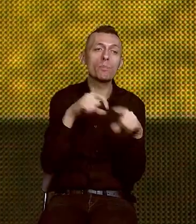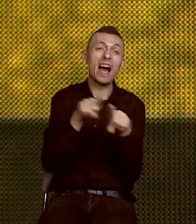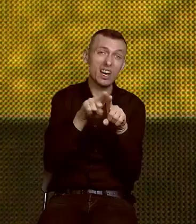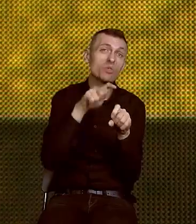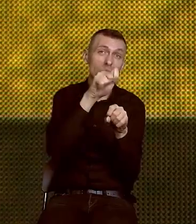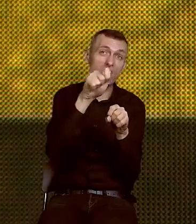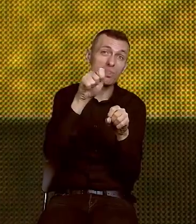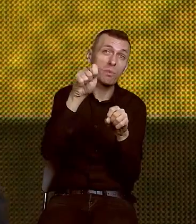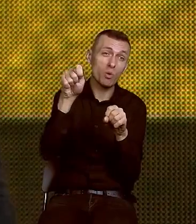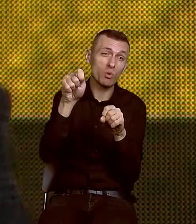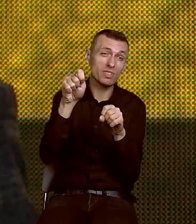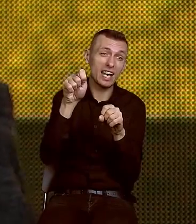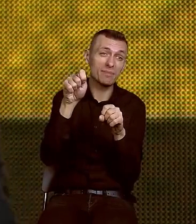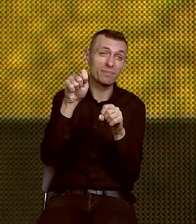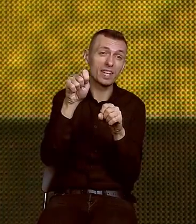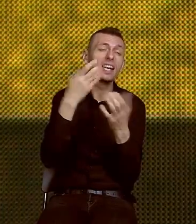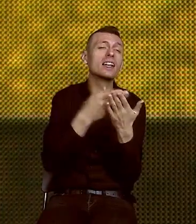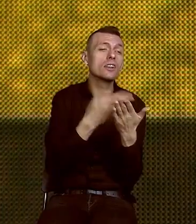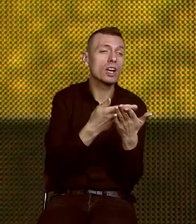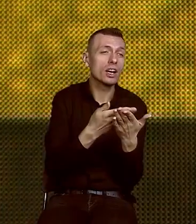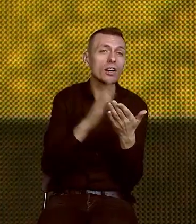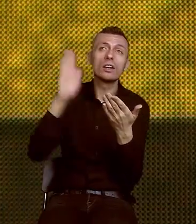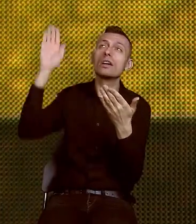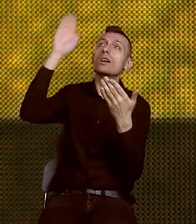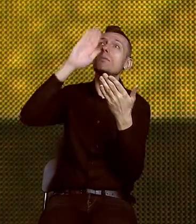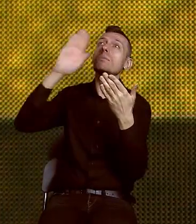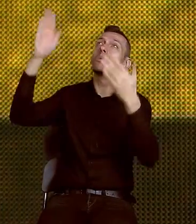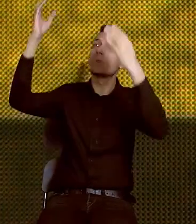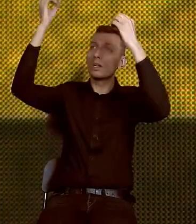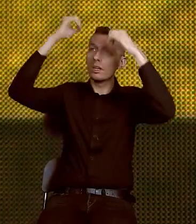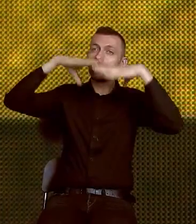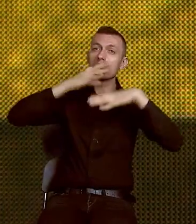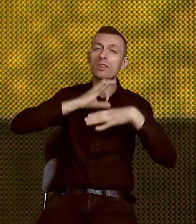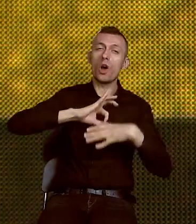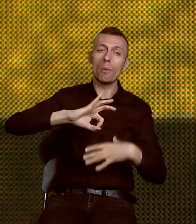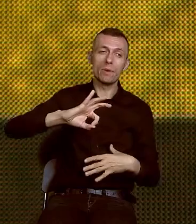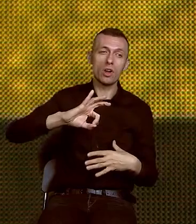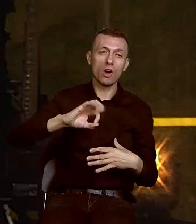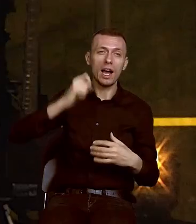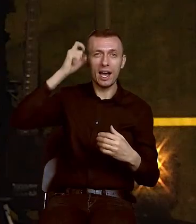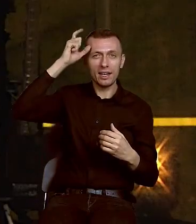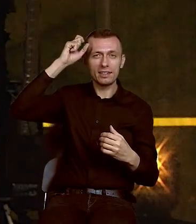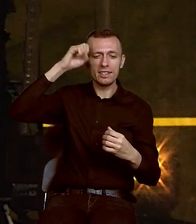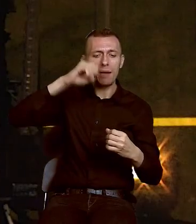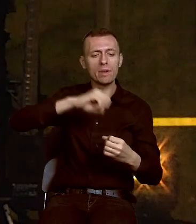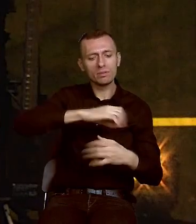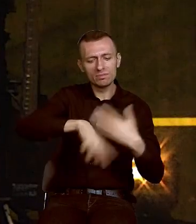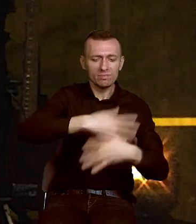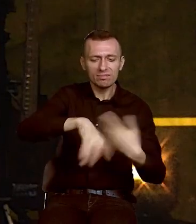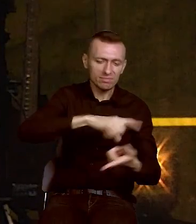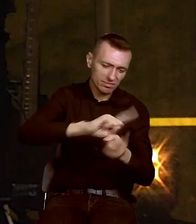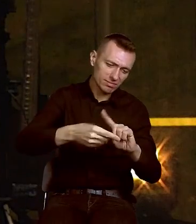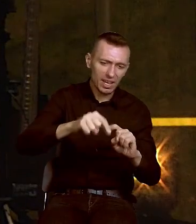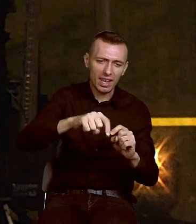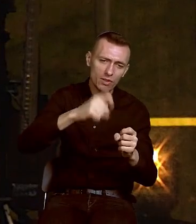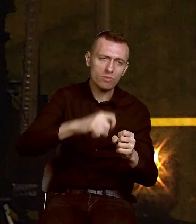dobra, szatan próbuje zamienić tak, aby wyszło z tego zło. Przykład.